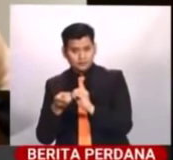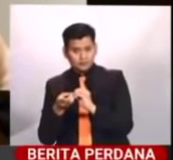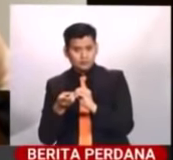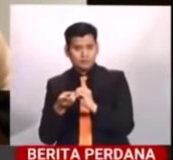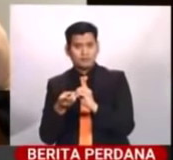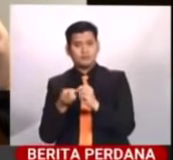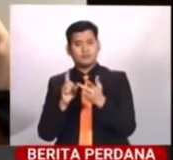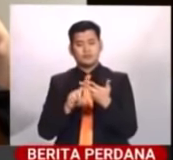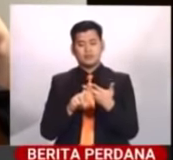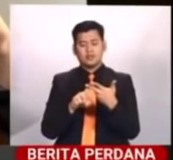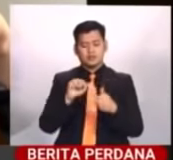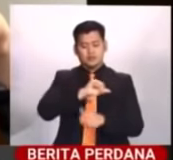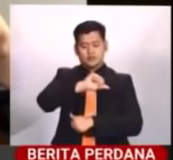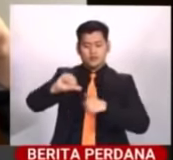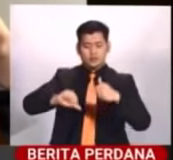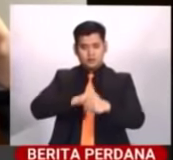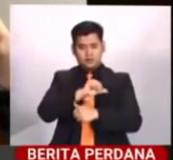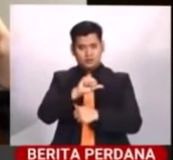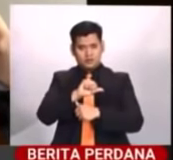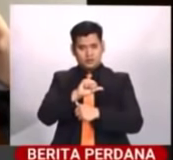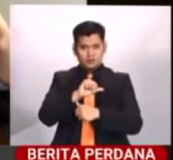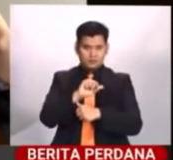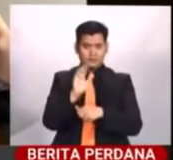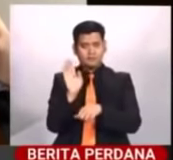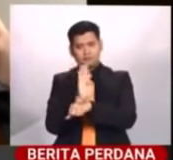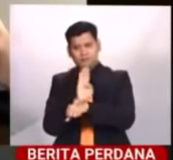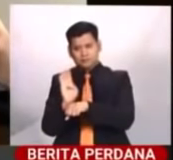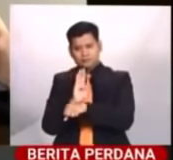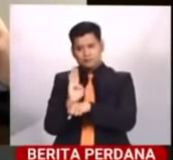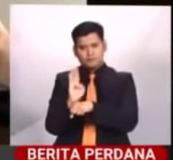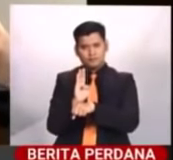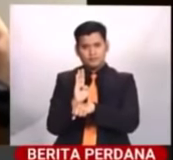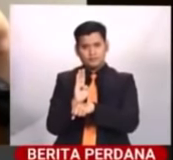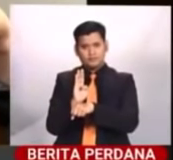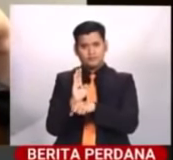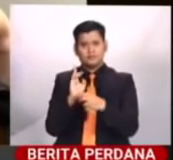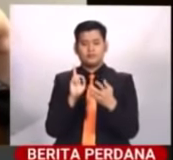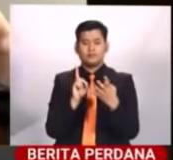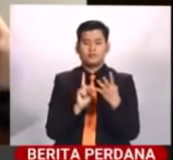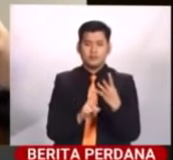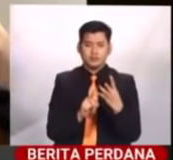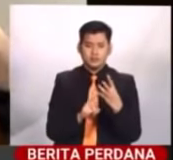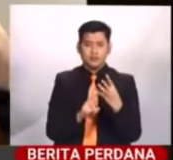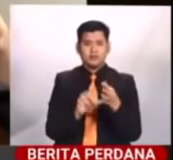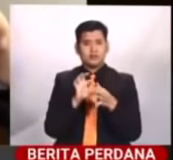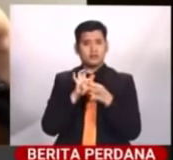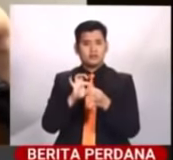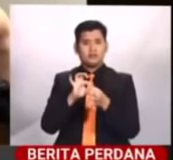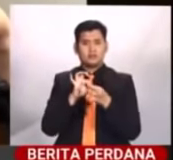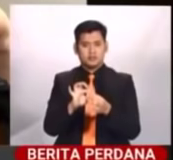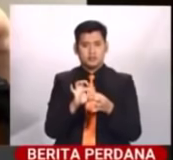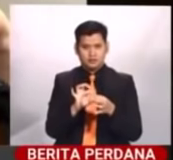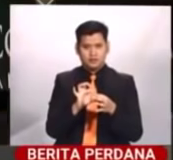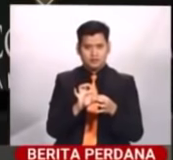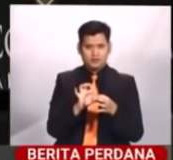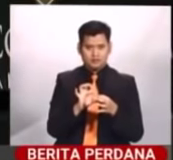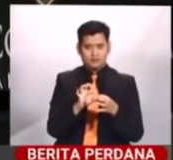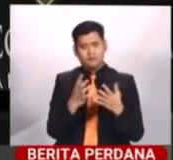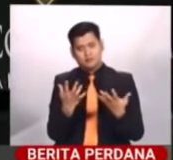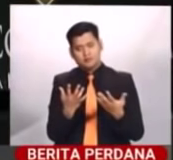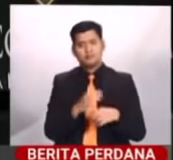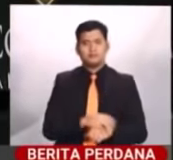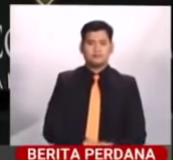digitalization, social agenda, social entrepreneurship dan sebagainya. Dan juga partnership between public and private sector.